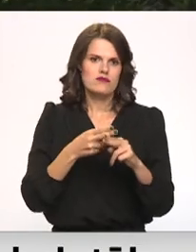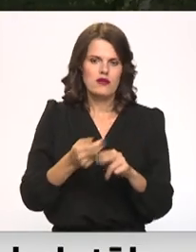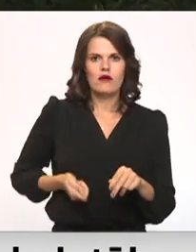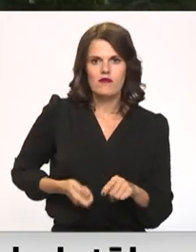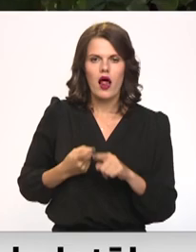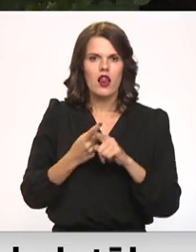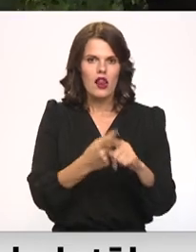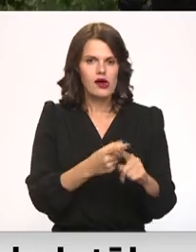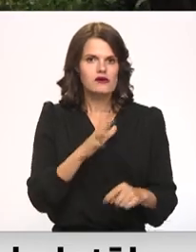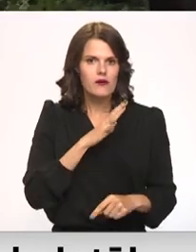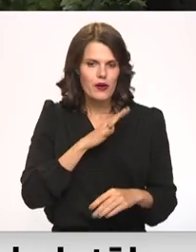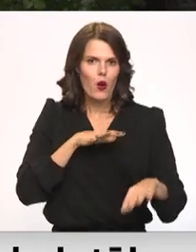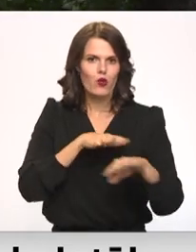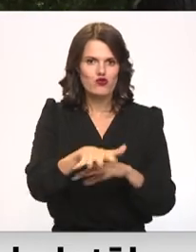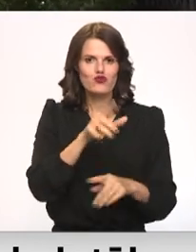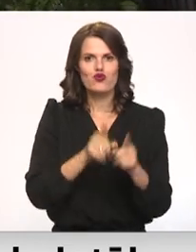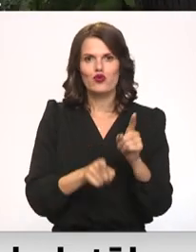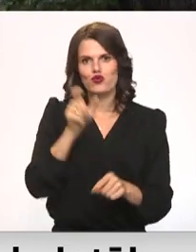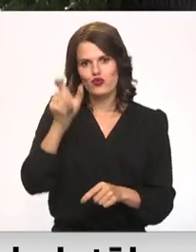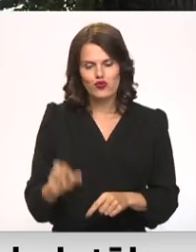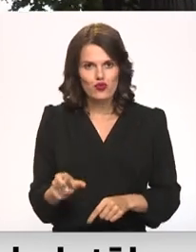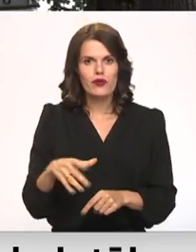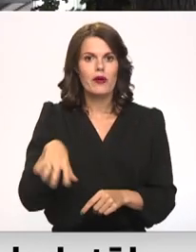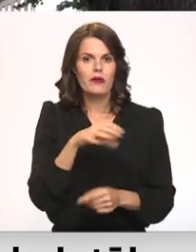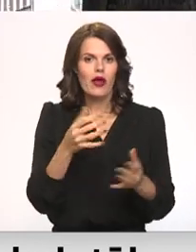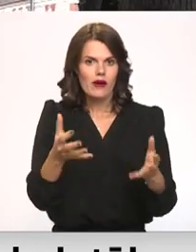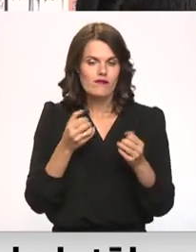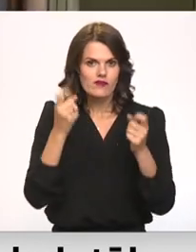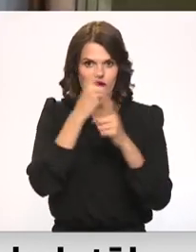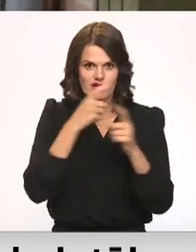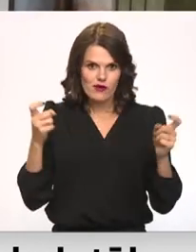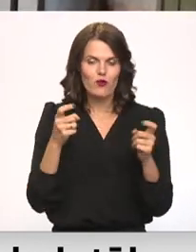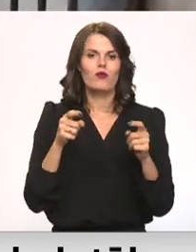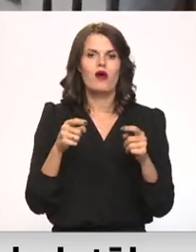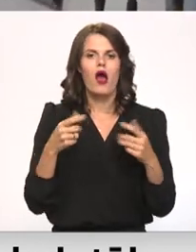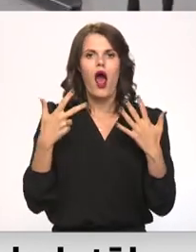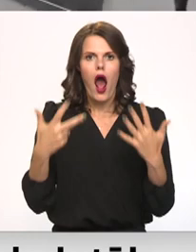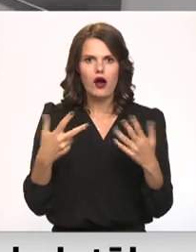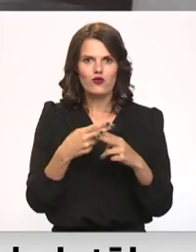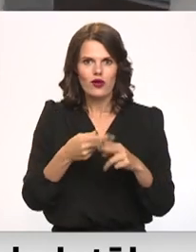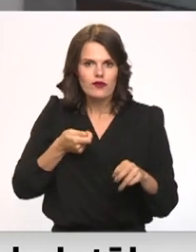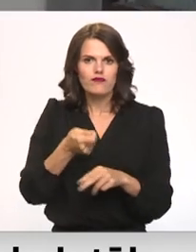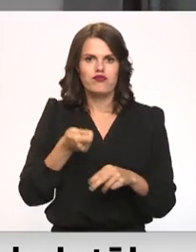līdz viņai, uzbrukusi skolotājai, nu, pēc mūsu rīcība esošās informācijas, tātad 8 dūrieni